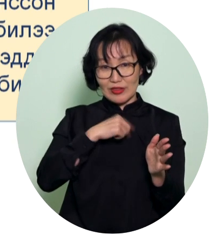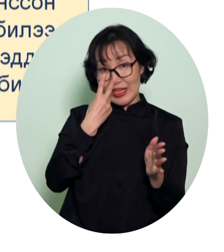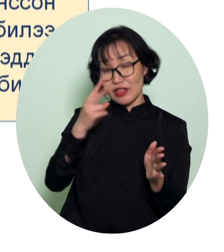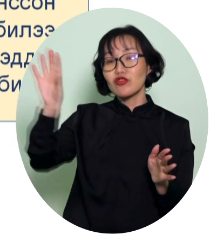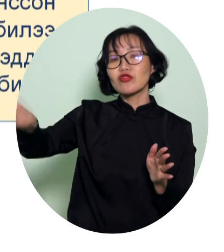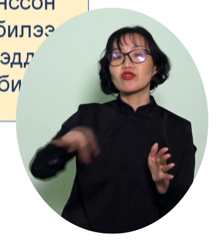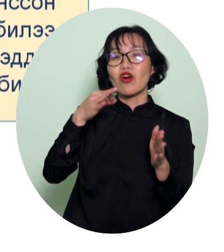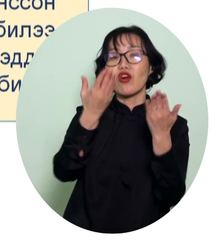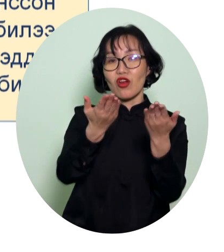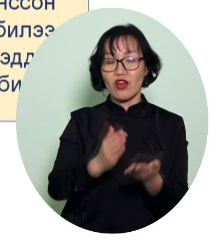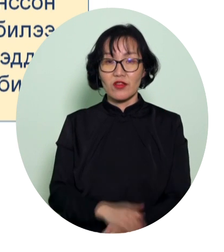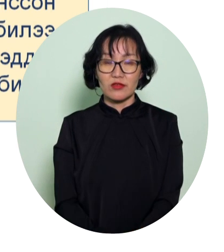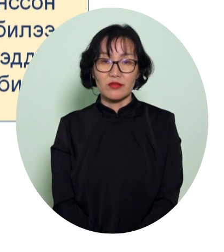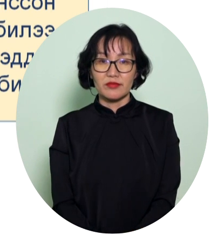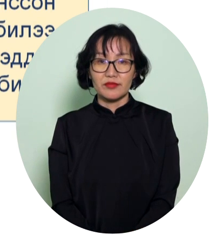ээ.